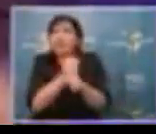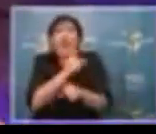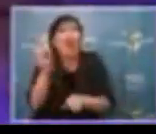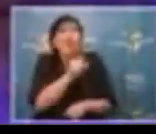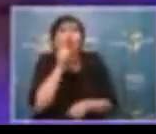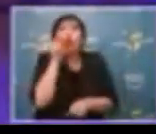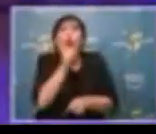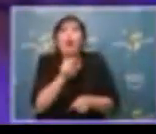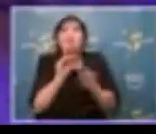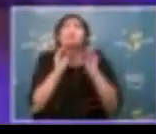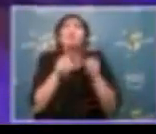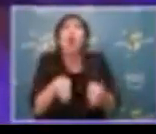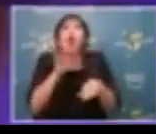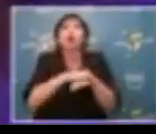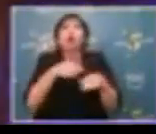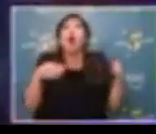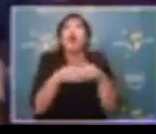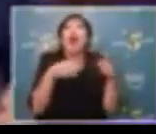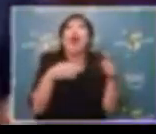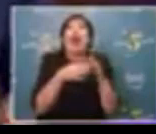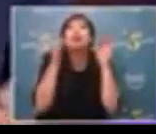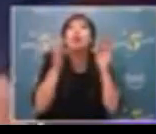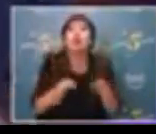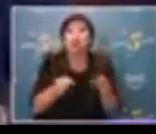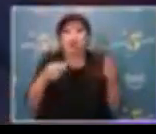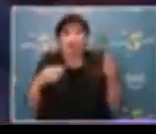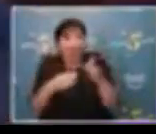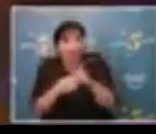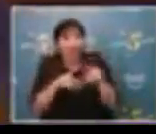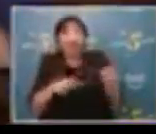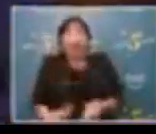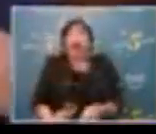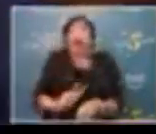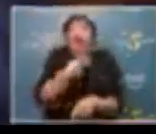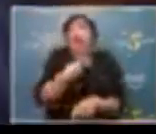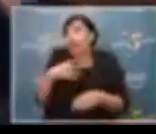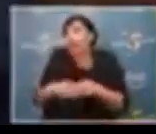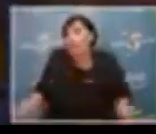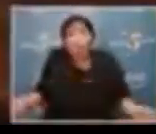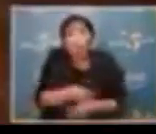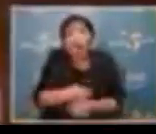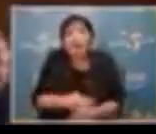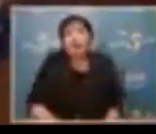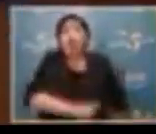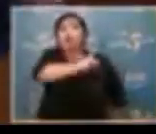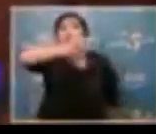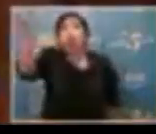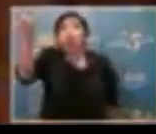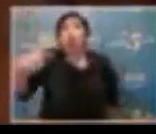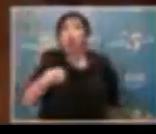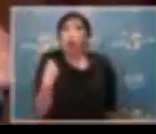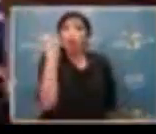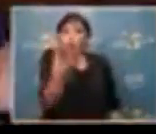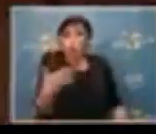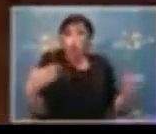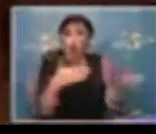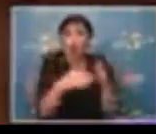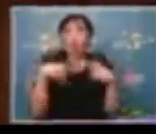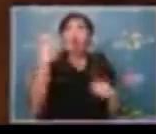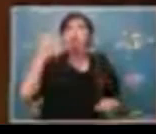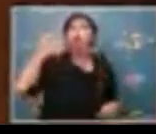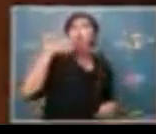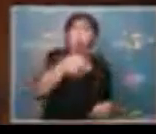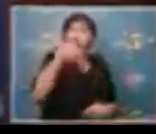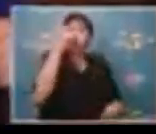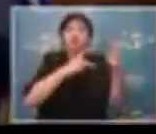di reddito e sono per il reddito costretti a fare qualsiasi cosa. No, io ti do un reddito, poi sei tu che scegli il